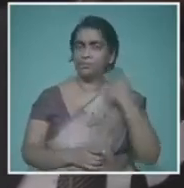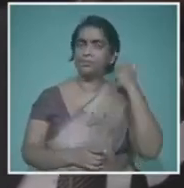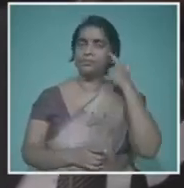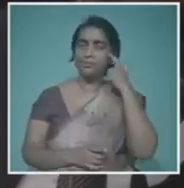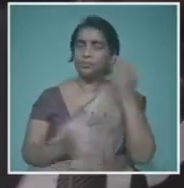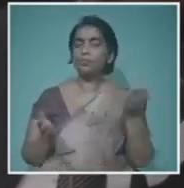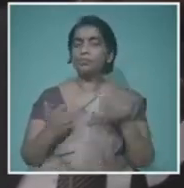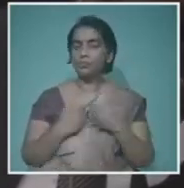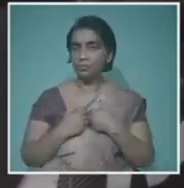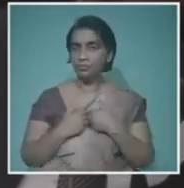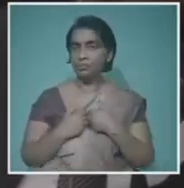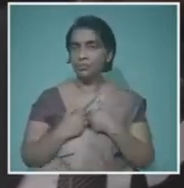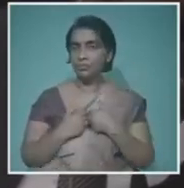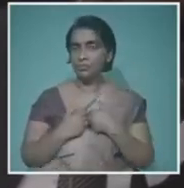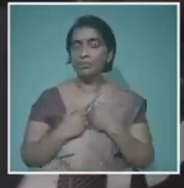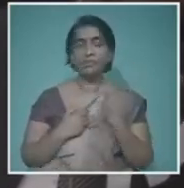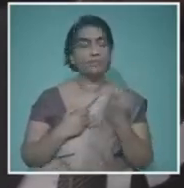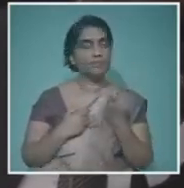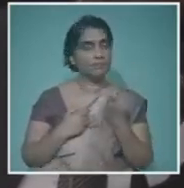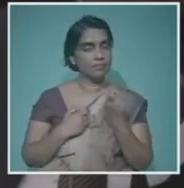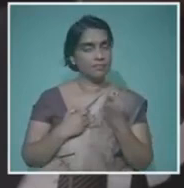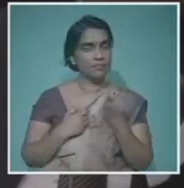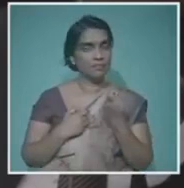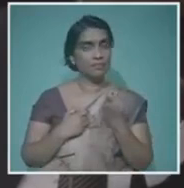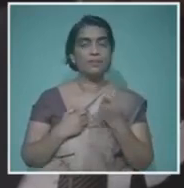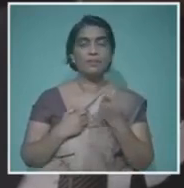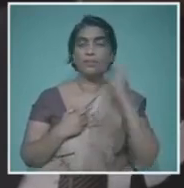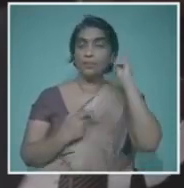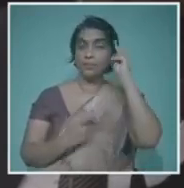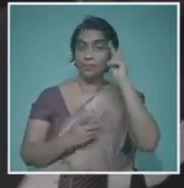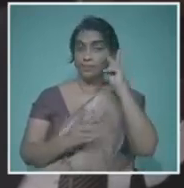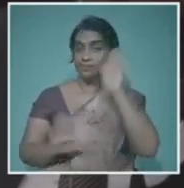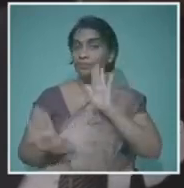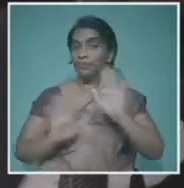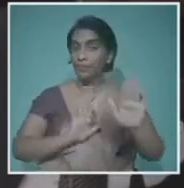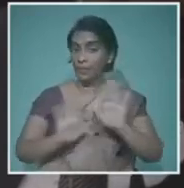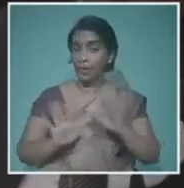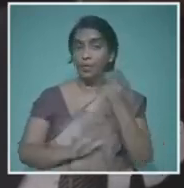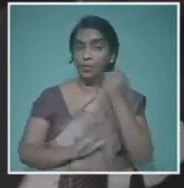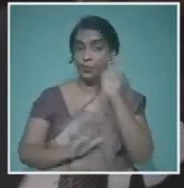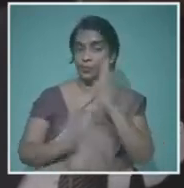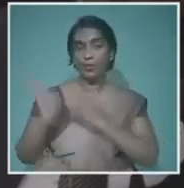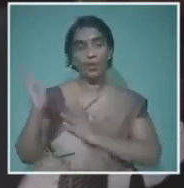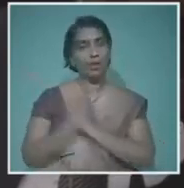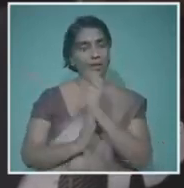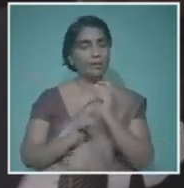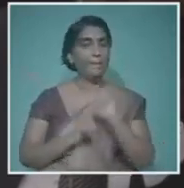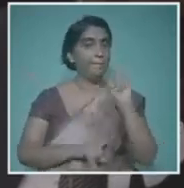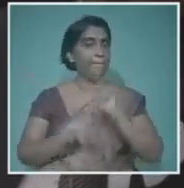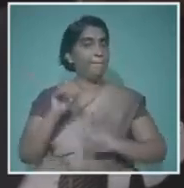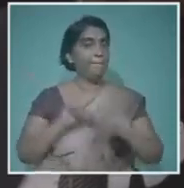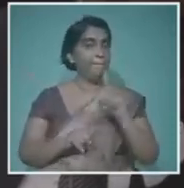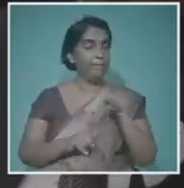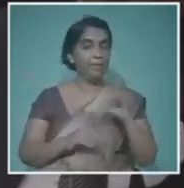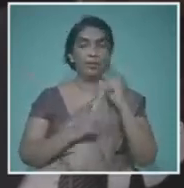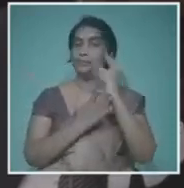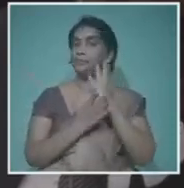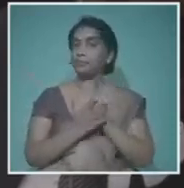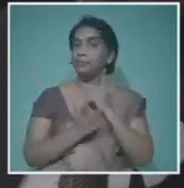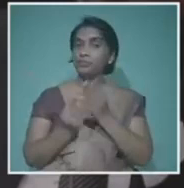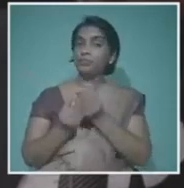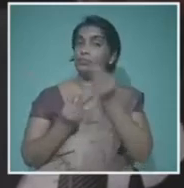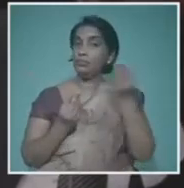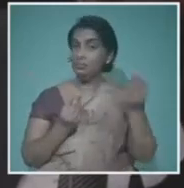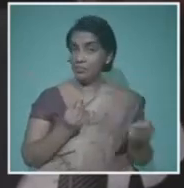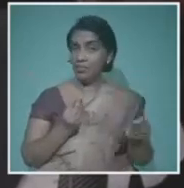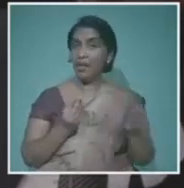අපි මුදල් කළමනාකරණය මුදල් පිළිබඳ අයිතිය පාර්ලිමේන්තුවට ව්‍යවස්ථාව යටතේ ලබාගෙන